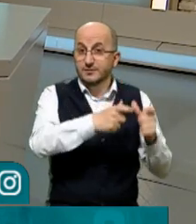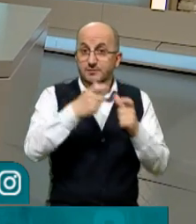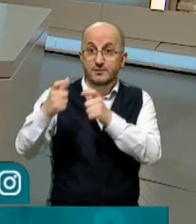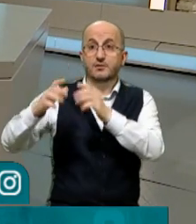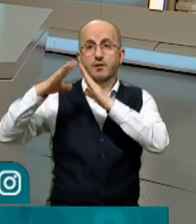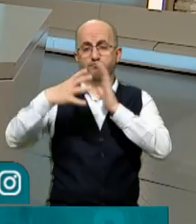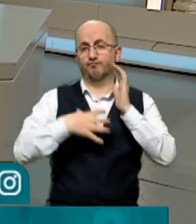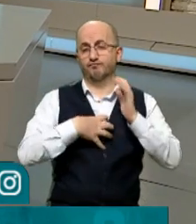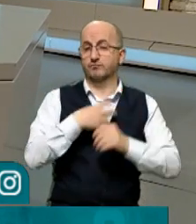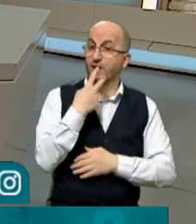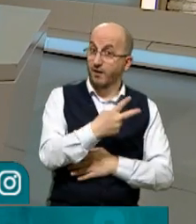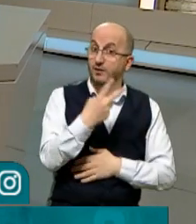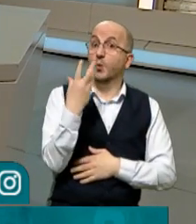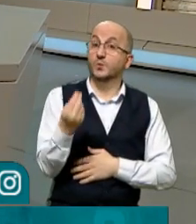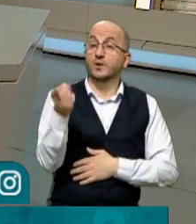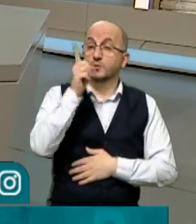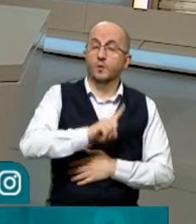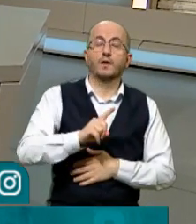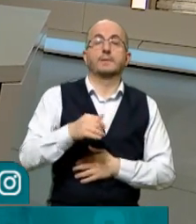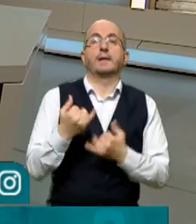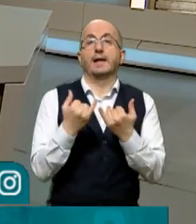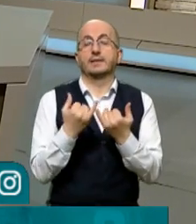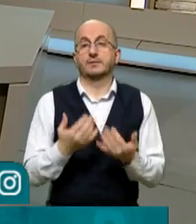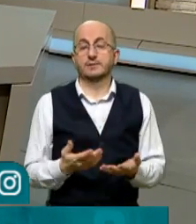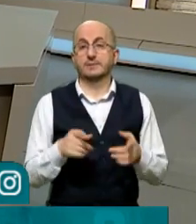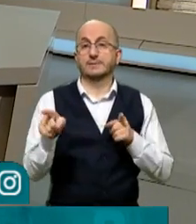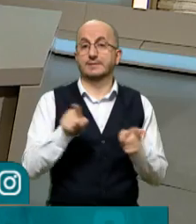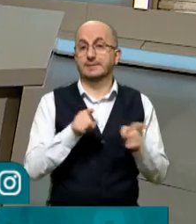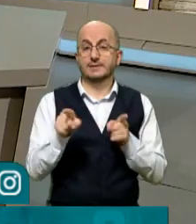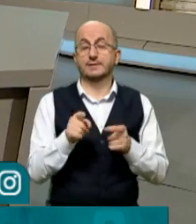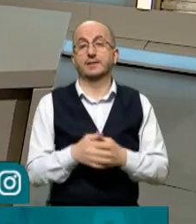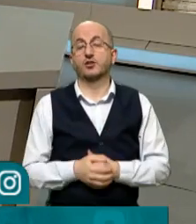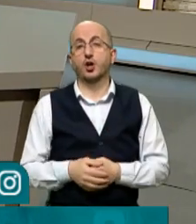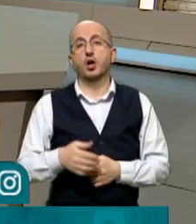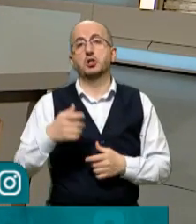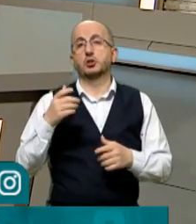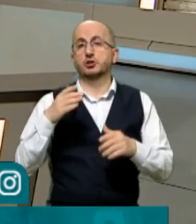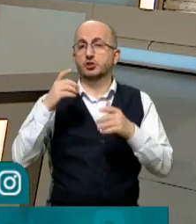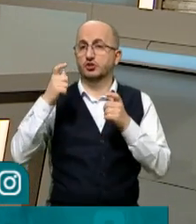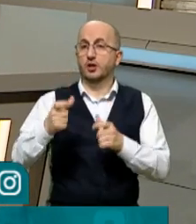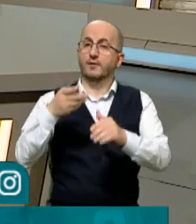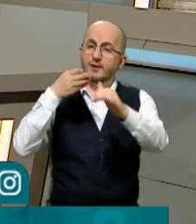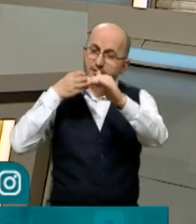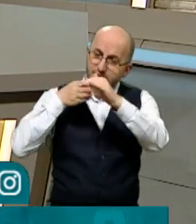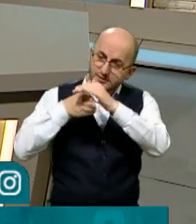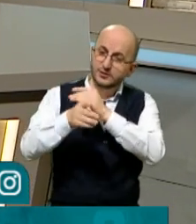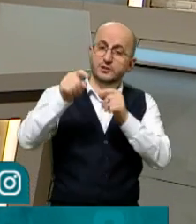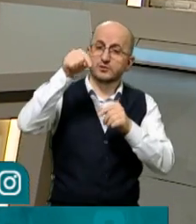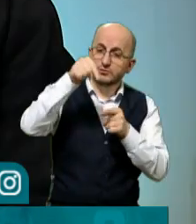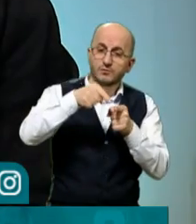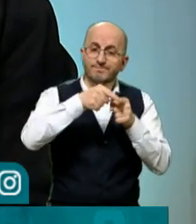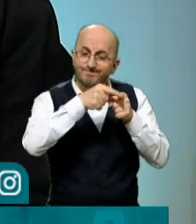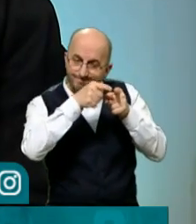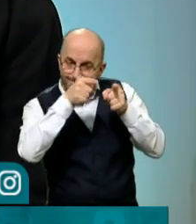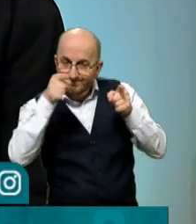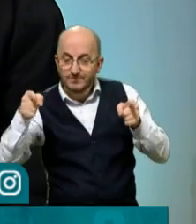has olduğundan dolayı kardeşimizin her ikisinde de şehre giriş noktasından itibaren